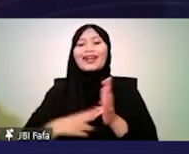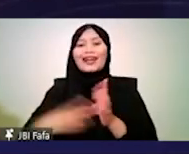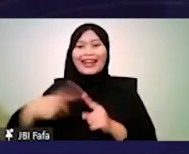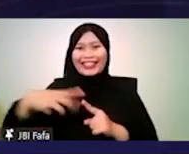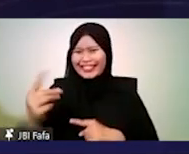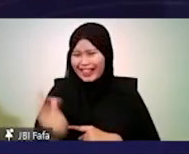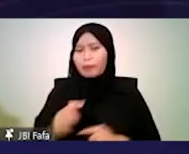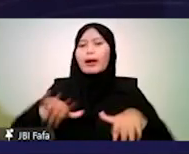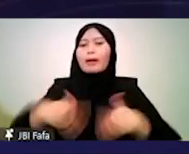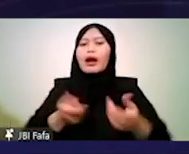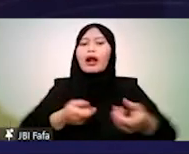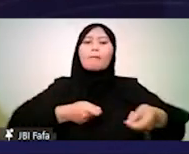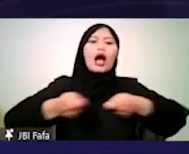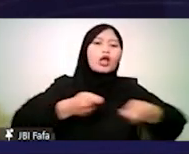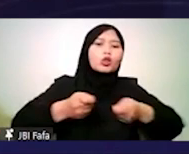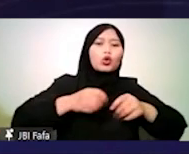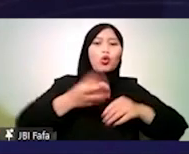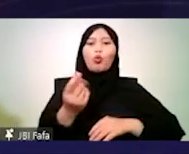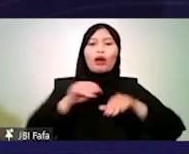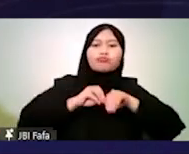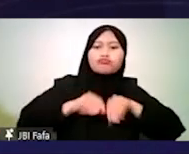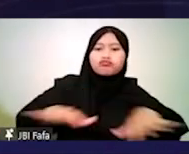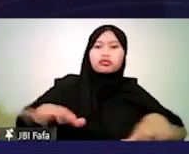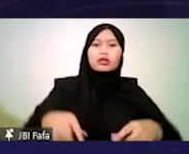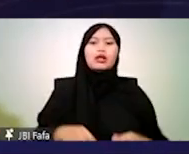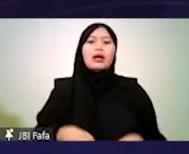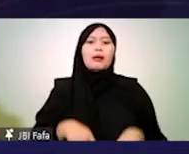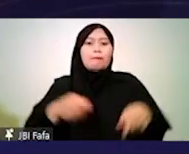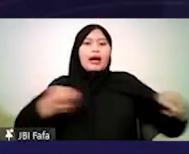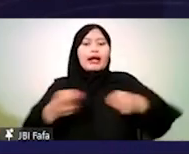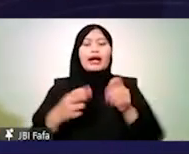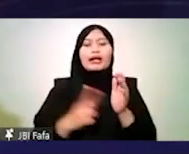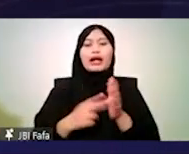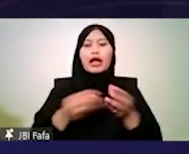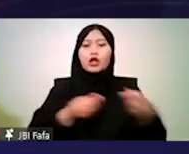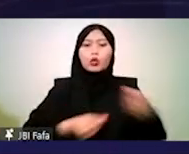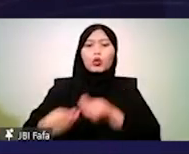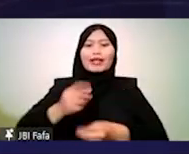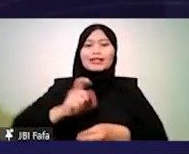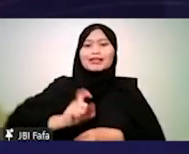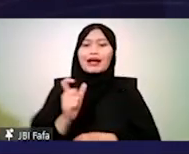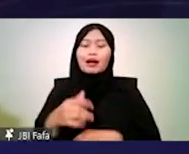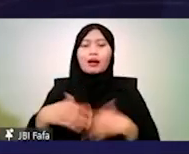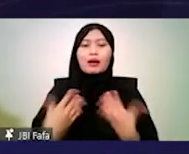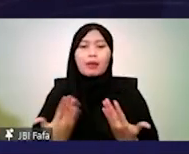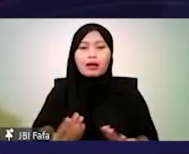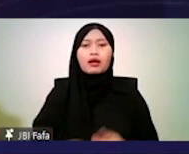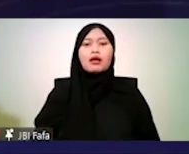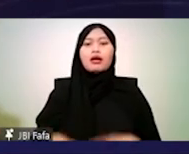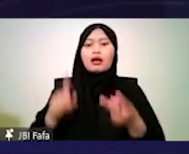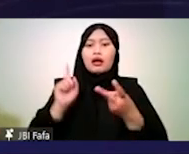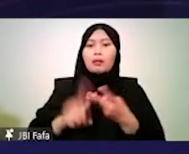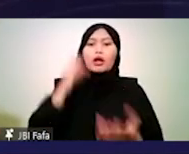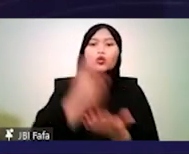mengatur peredaran uang Bagaimana mengendalikan ya nilai tukar dengan intervensi Bagaimana menentukan suku